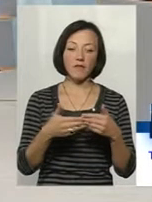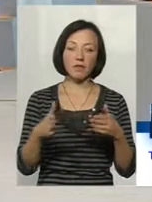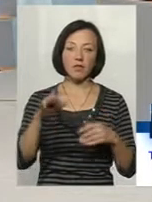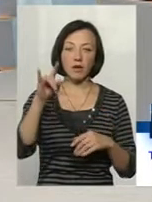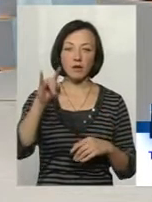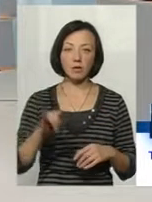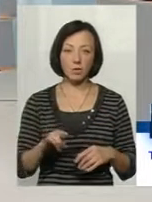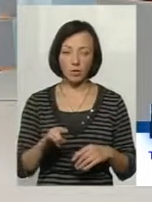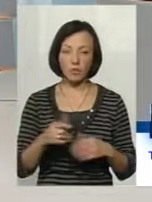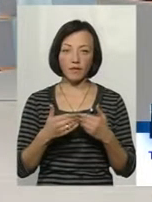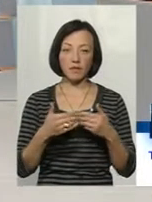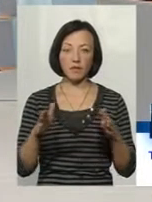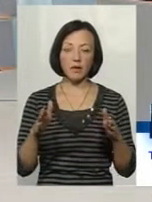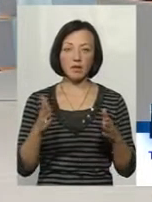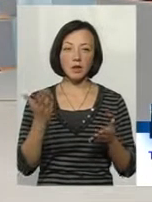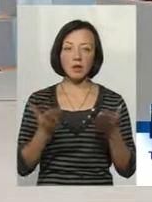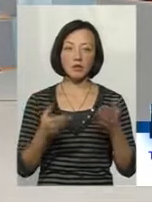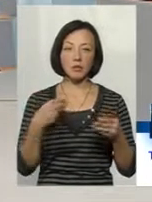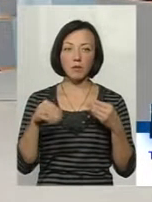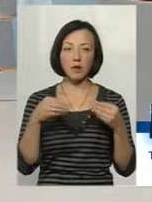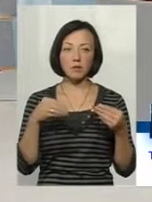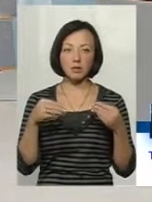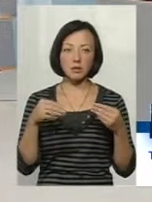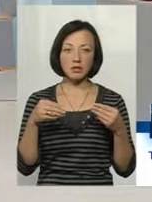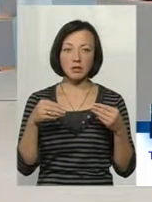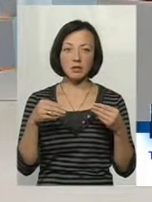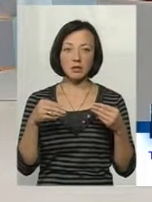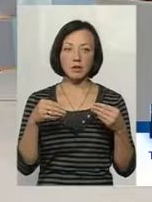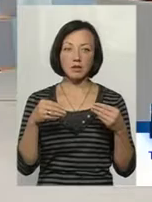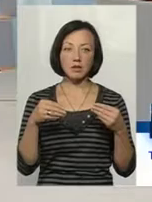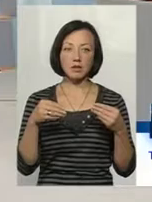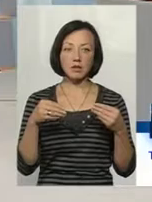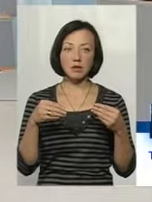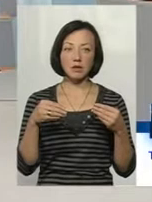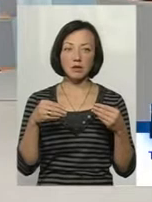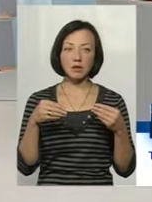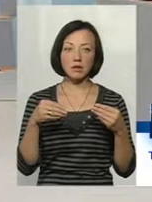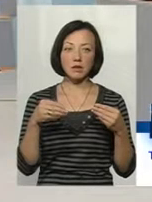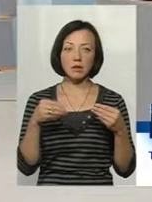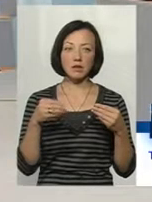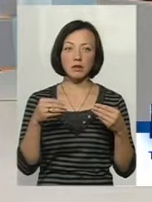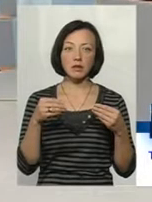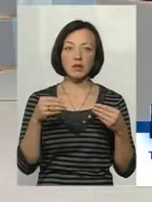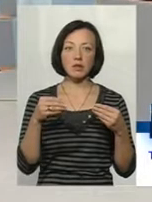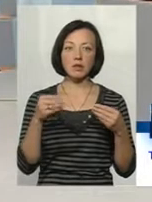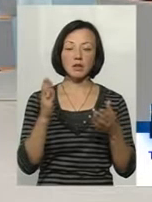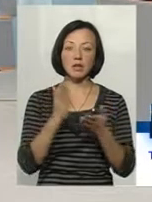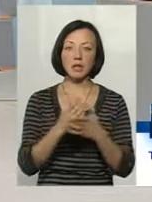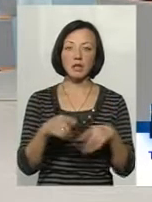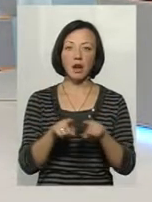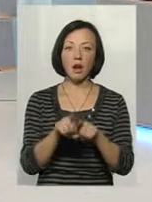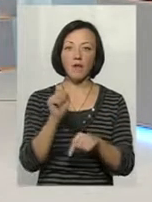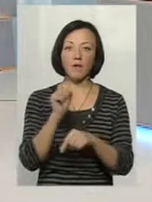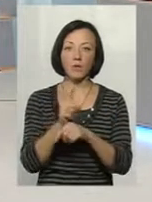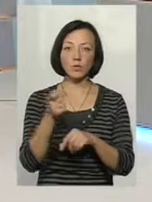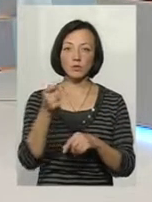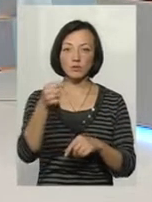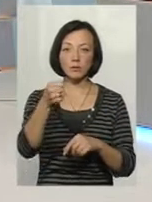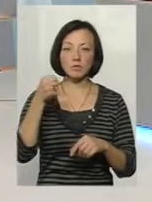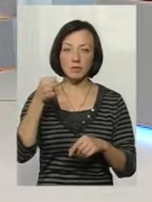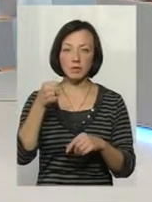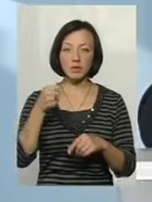квартирку, відкривати, якщо металопластикове вікно, це потрібно відкривати, привідкривати фрамугу, є там така функція